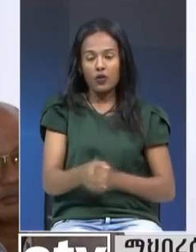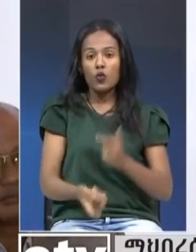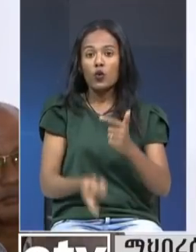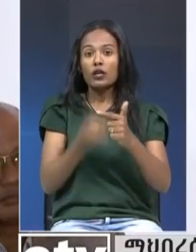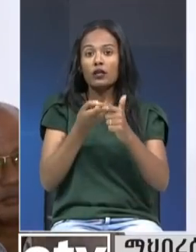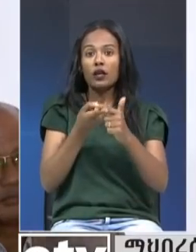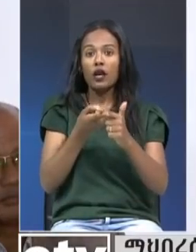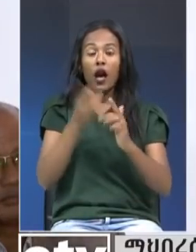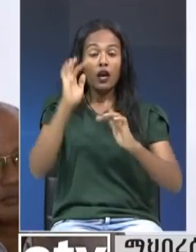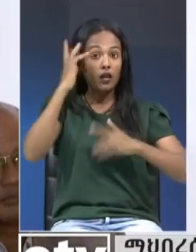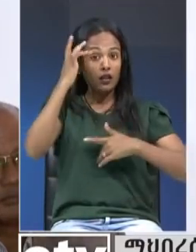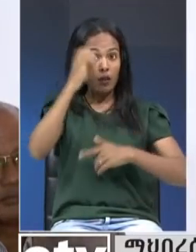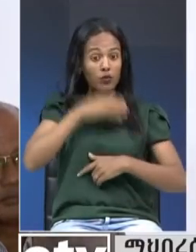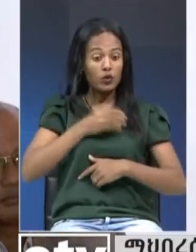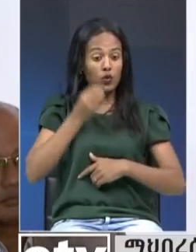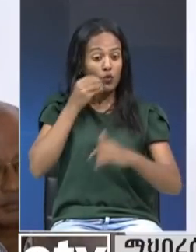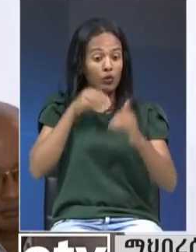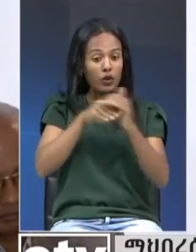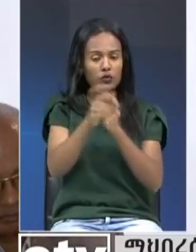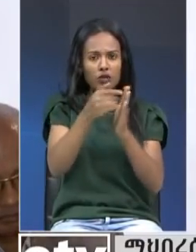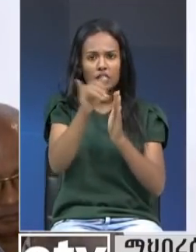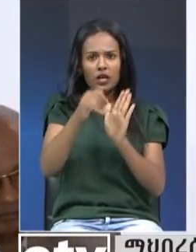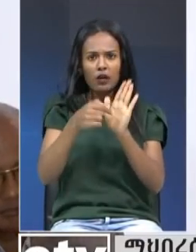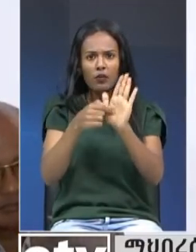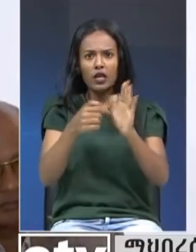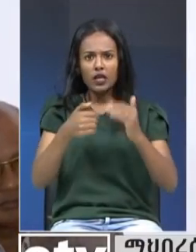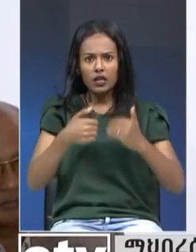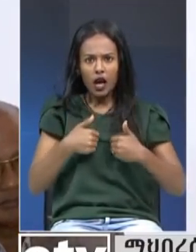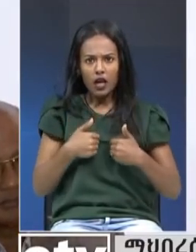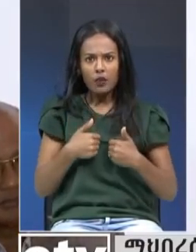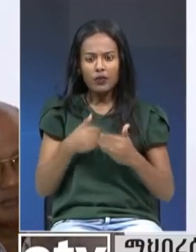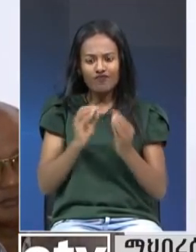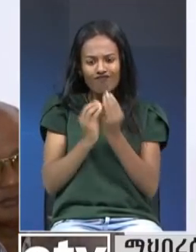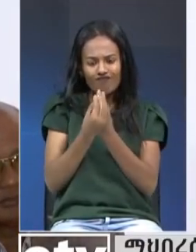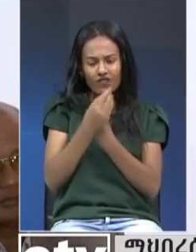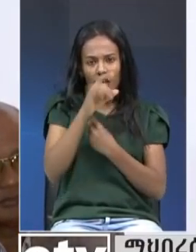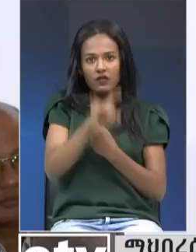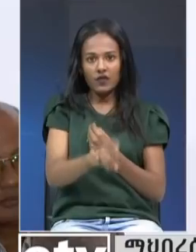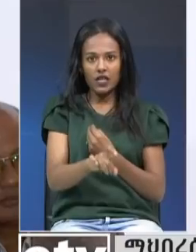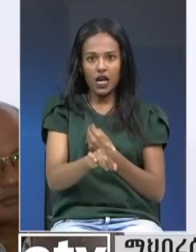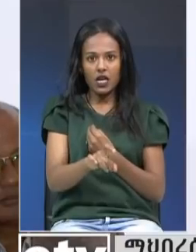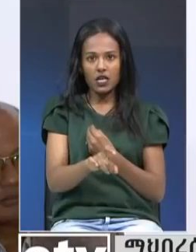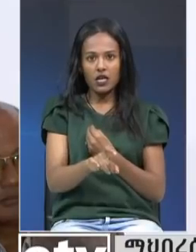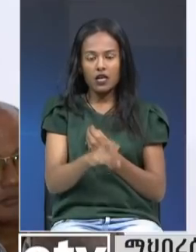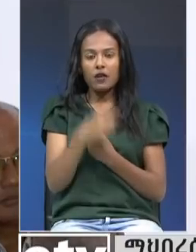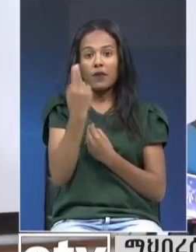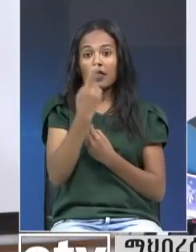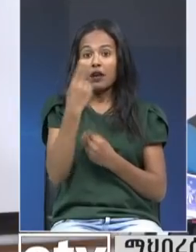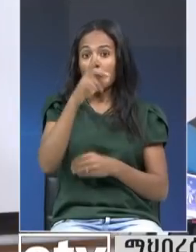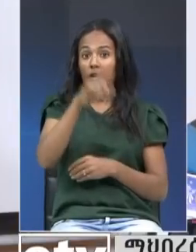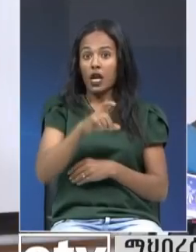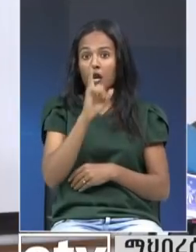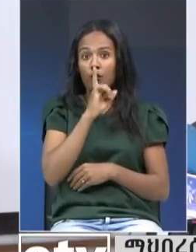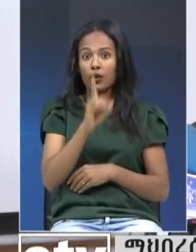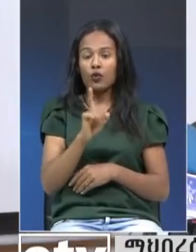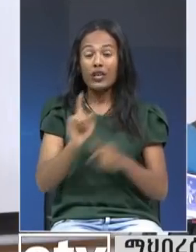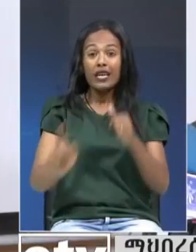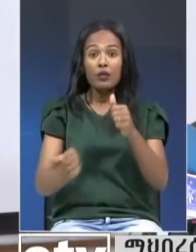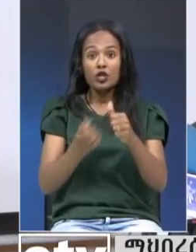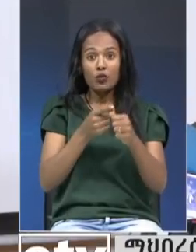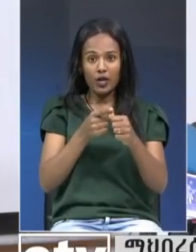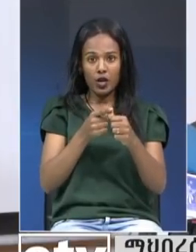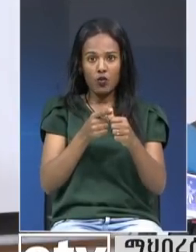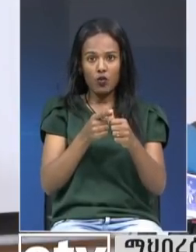ሁለተኛ፣ የታመመ ሰው በቤት ውስጥ እንደዚህ አይነት ምልክት ያለው ሰው ኬር የምናደርገው ከሆነ የምንንከባከብ ከሆነ መጠቀም እንዳለብን ነው።